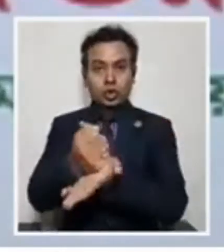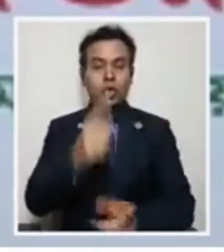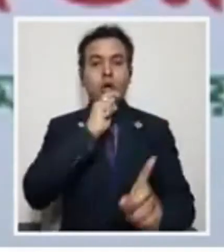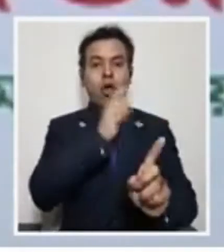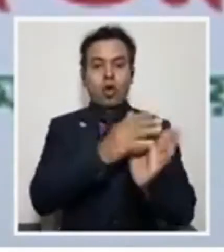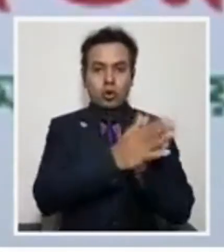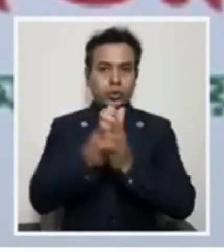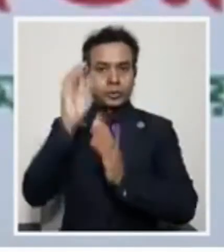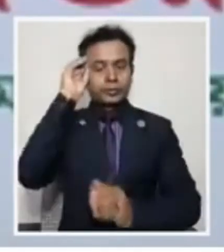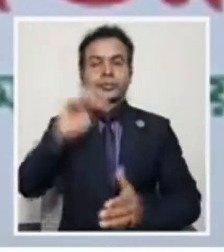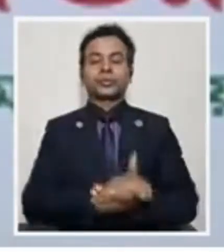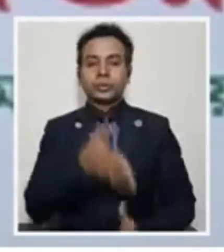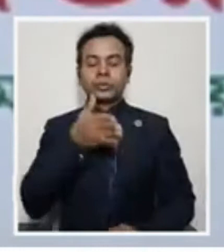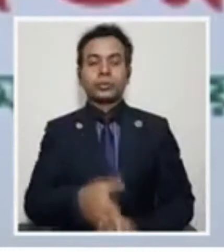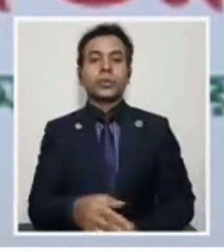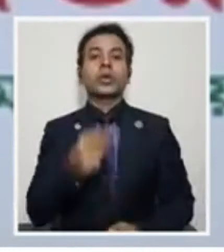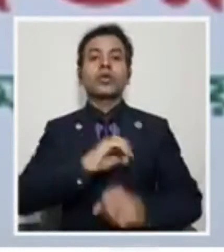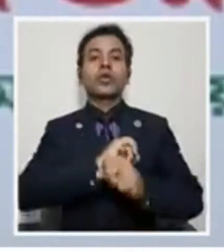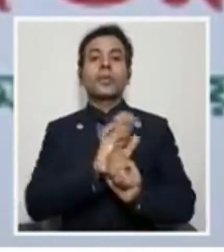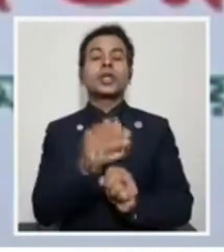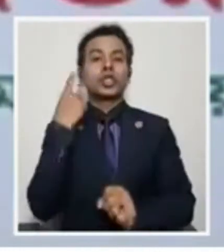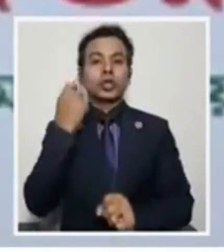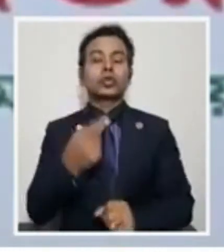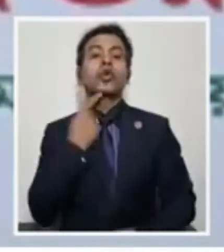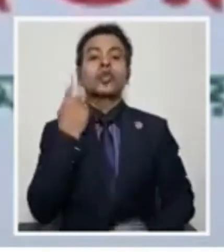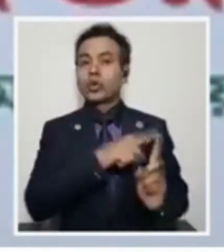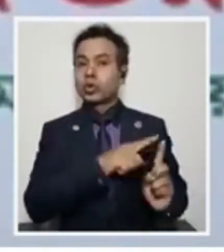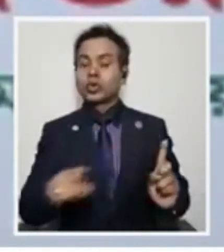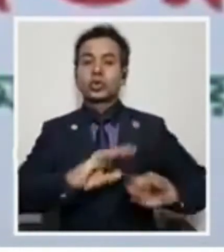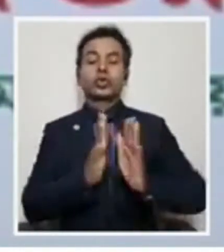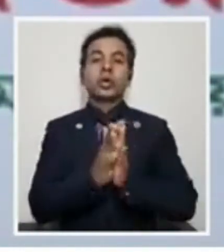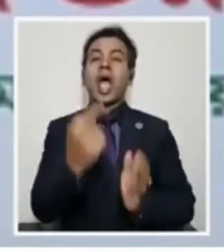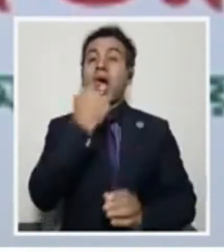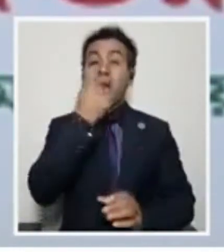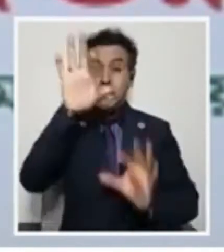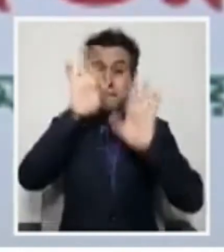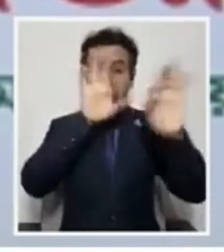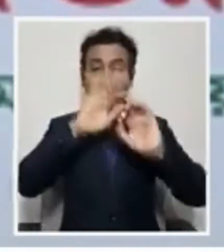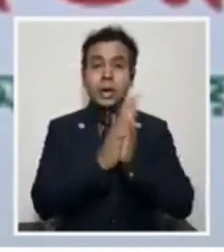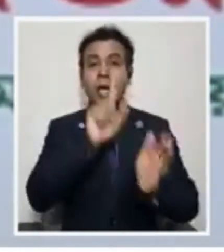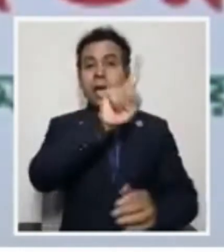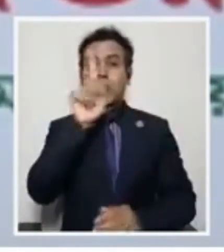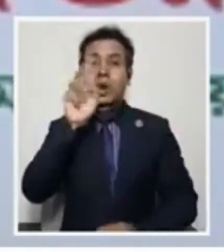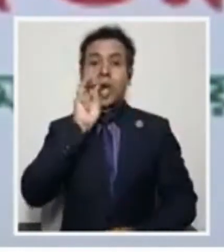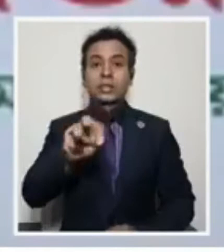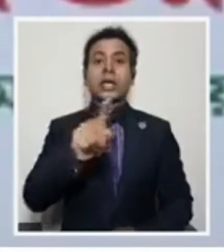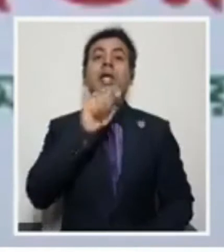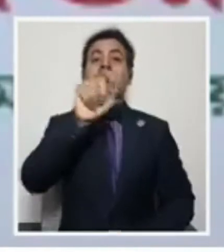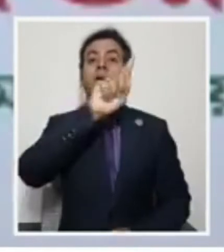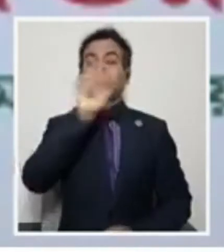গত 24 ঘন্টায় নমুনা সংগ্রহ হয়েছে 11,138টি এবং নমুনা পরীক্ষা হয়েছে